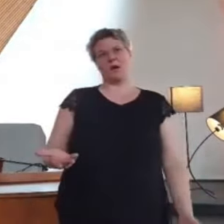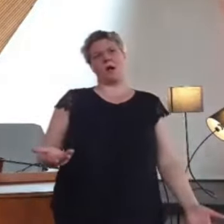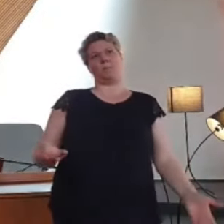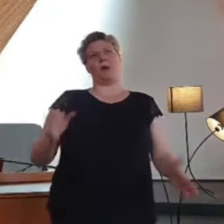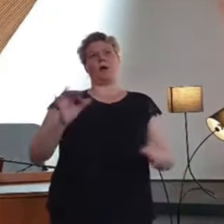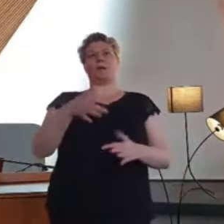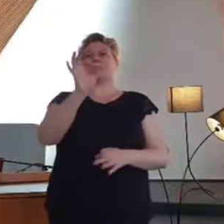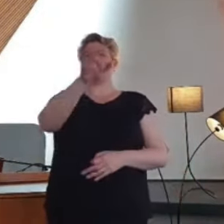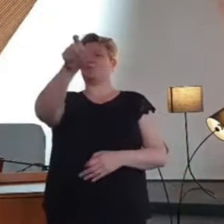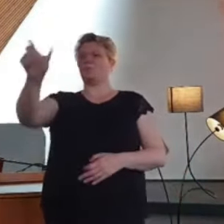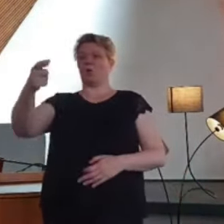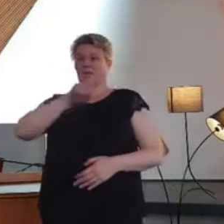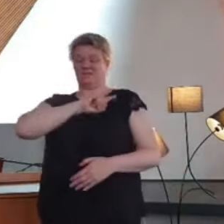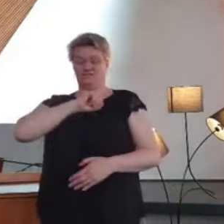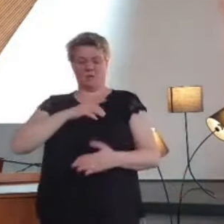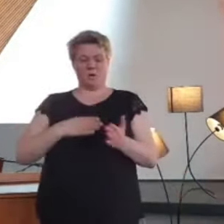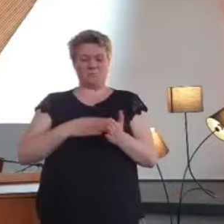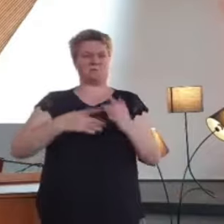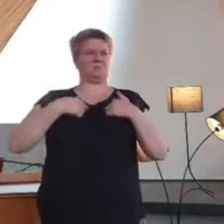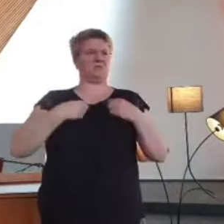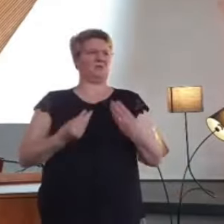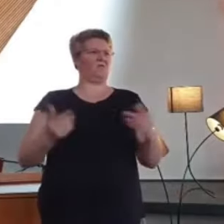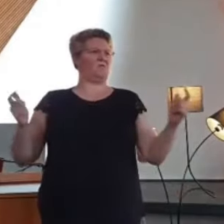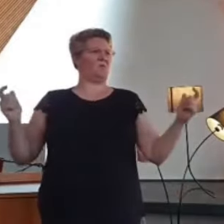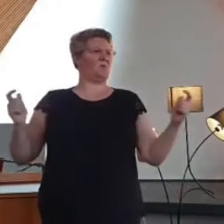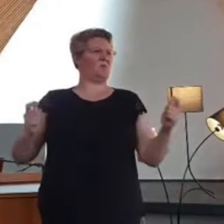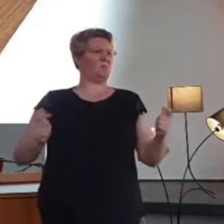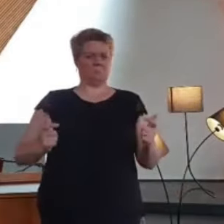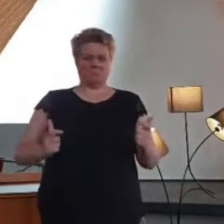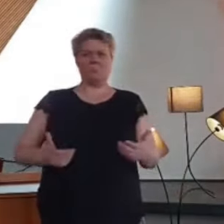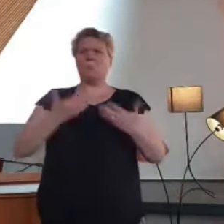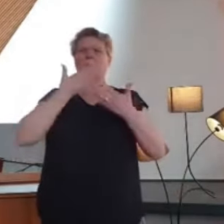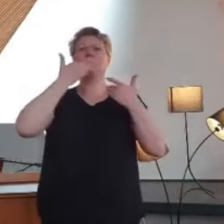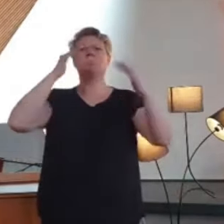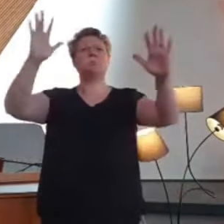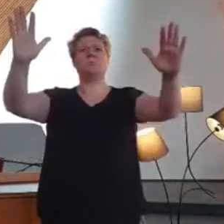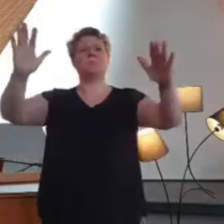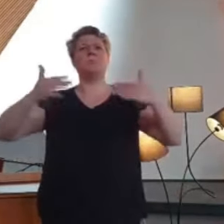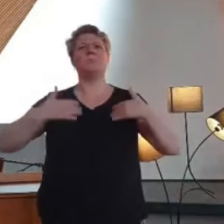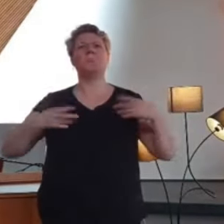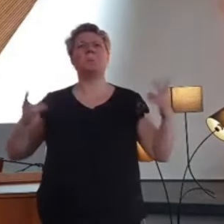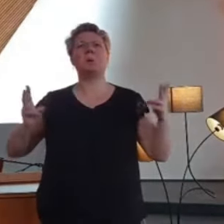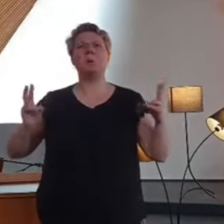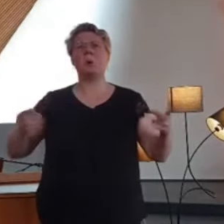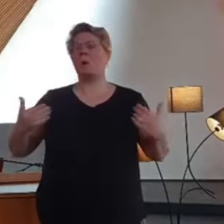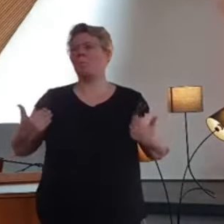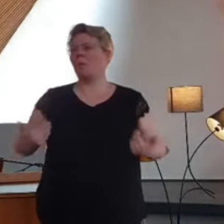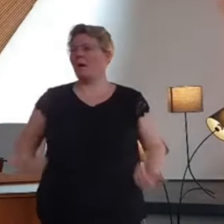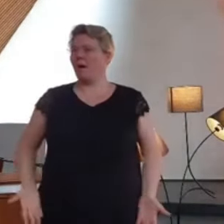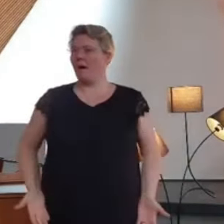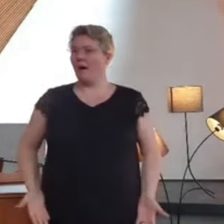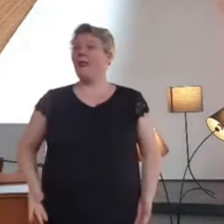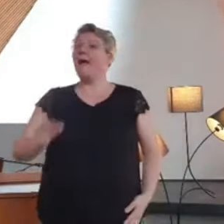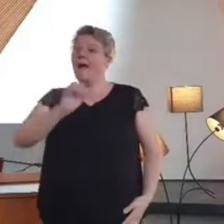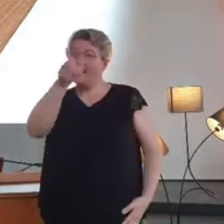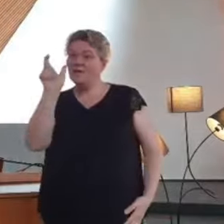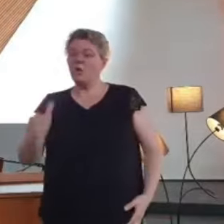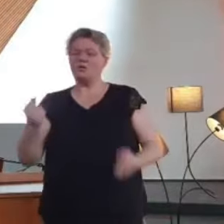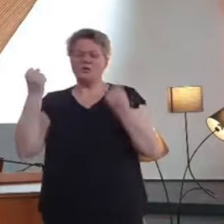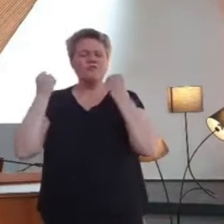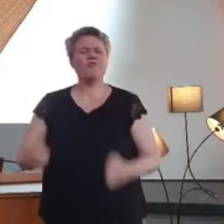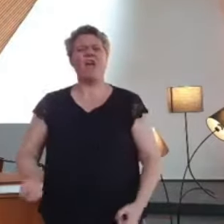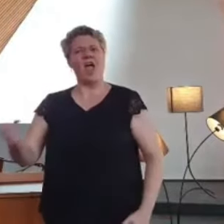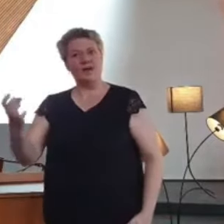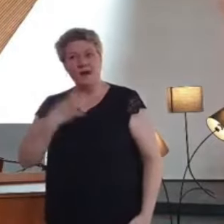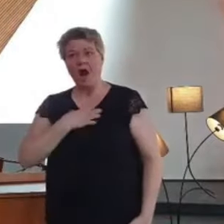die ihre Behinderung überhaupt nicht als Einschränkung wahrnehmen. Ich kenne sogar Menschen, die ihre schwere Erkrankung,